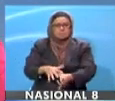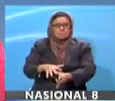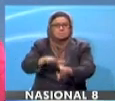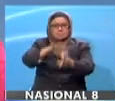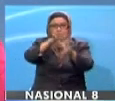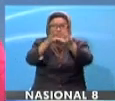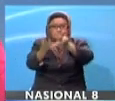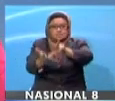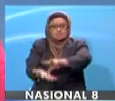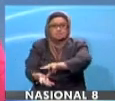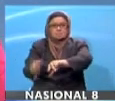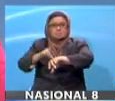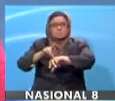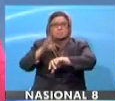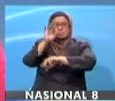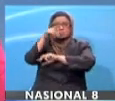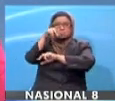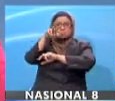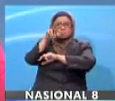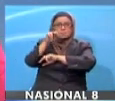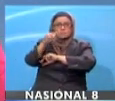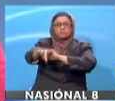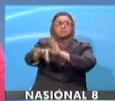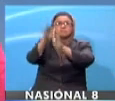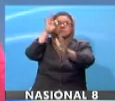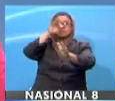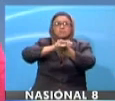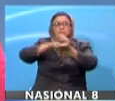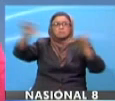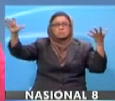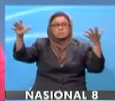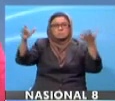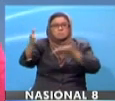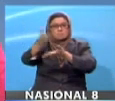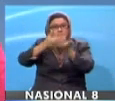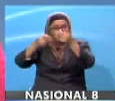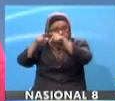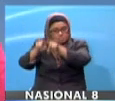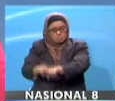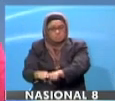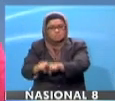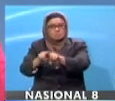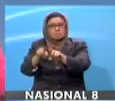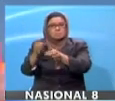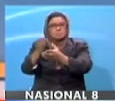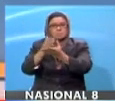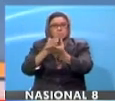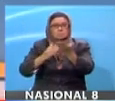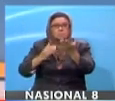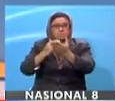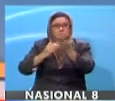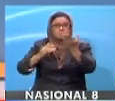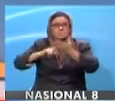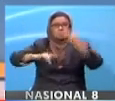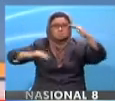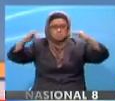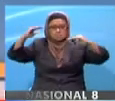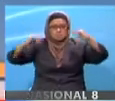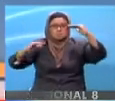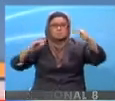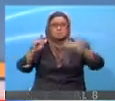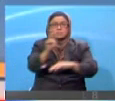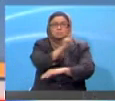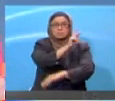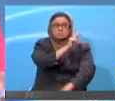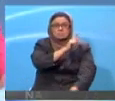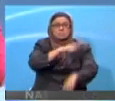pada sirip pengimbang kiri selepas mendarat di Padang Sekolah Kebangsaan Ladang Kota Bahagia, Rompin, Pahang. Ketika